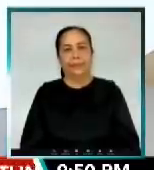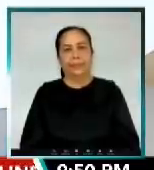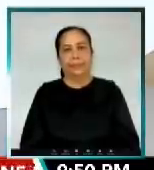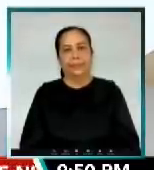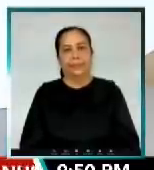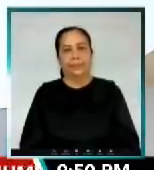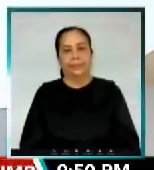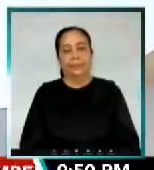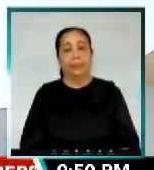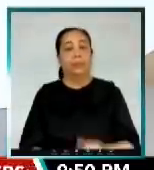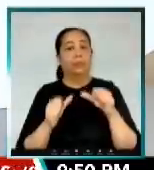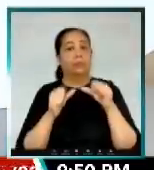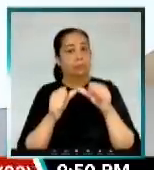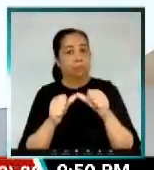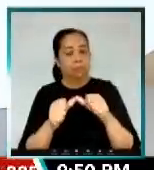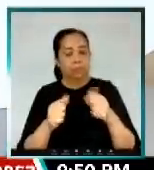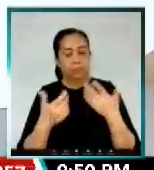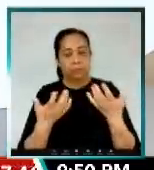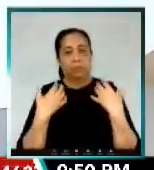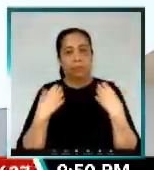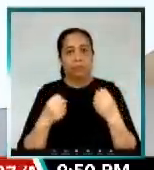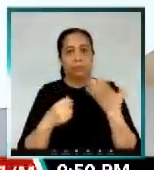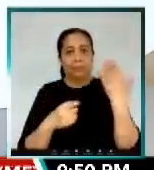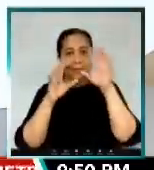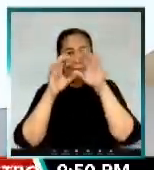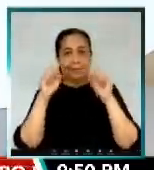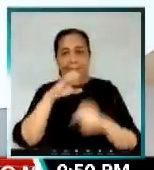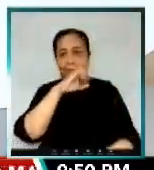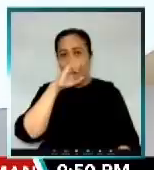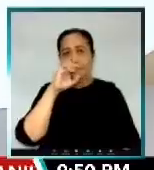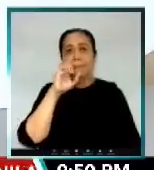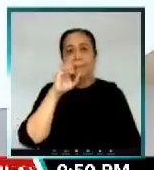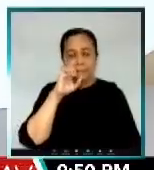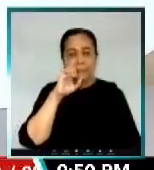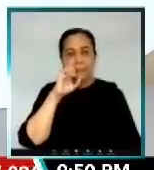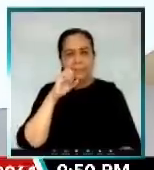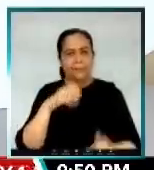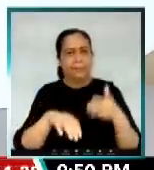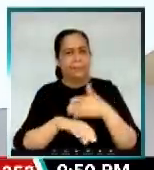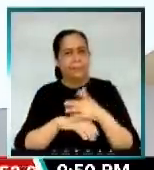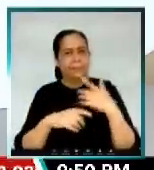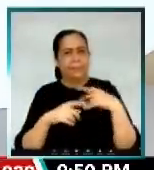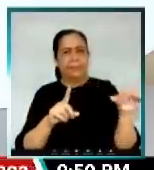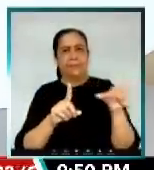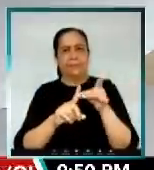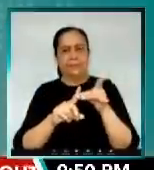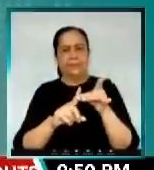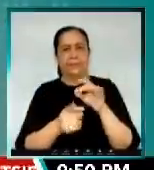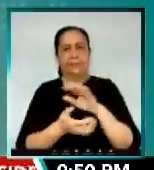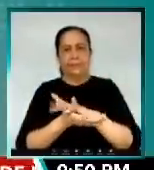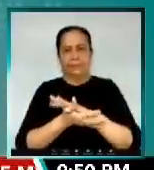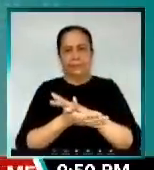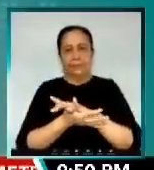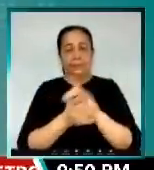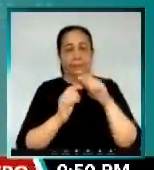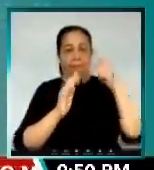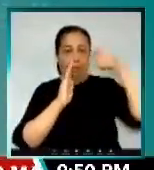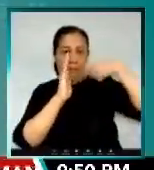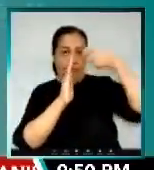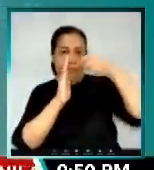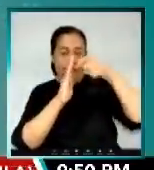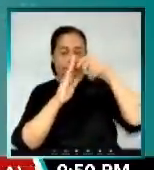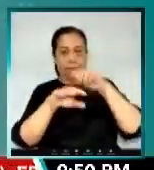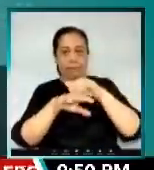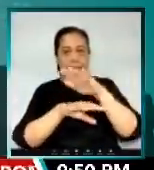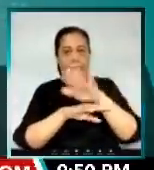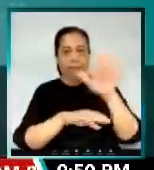Patuloy na nagpapagaling si dating Pangulong Joseph Erap Estrada matapos magka-COVID-19. Sa video na ito na ipinadala ng kanyang anak